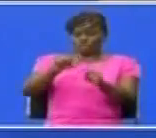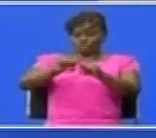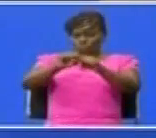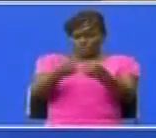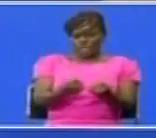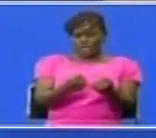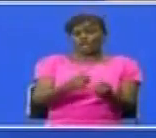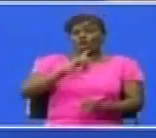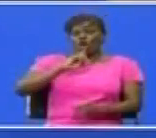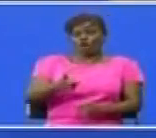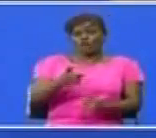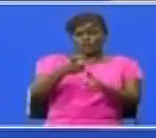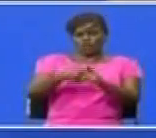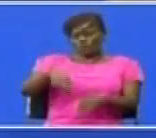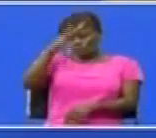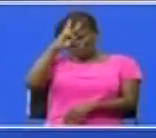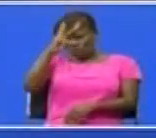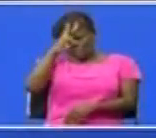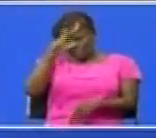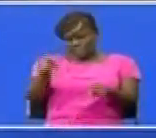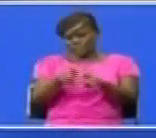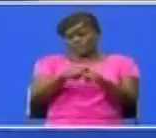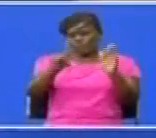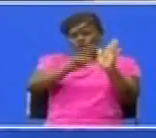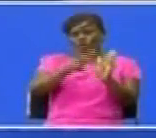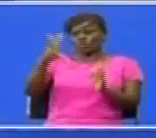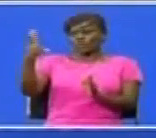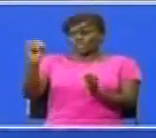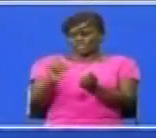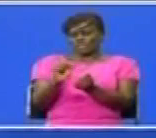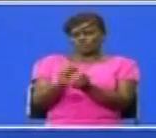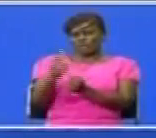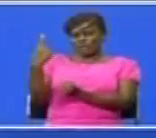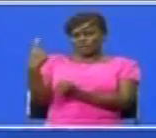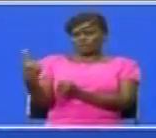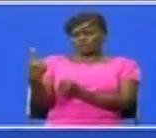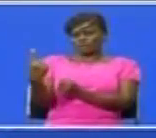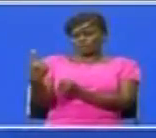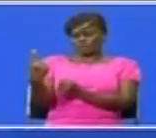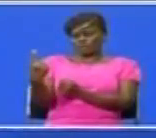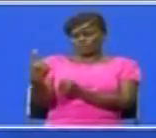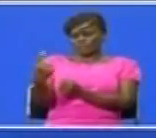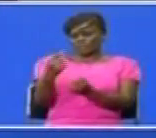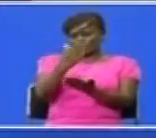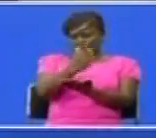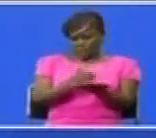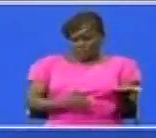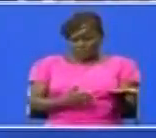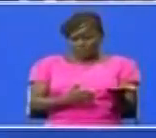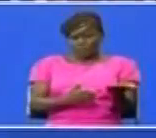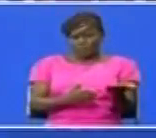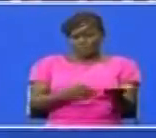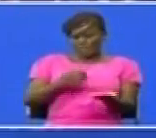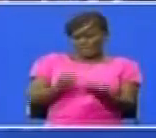ya maafisa wa polisi kulingana na sheria ya mwaka 2011 ya huduma kwa polisi ya 11A, sehemu ya taarifa